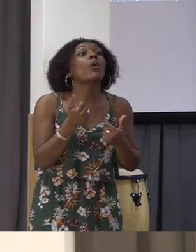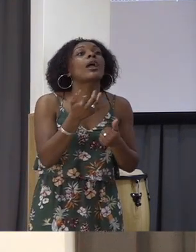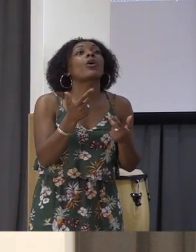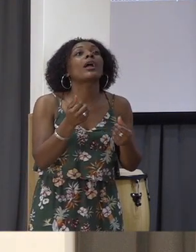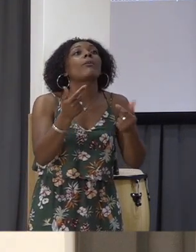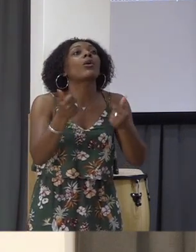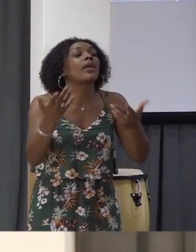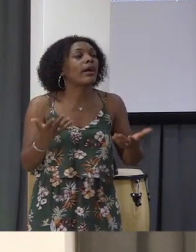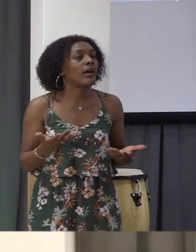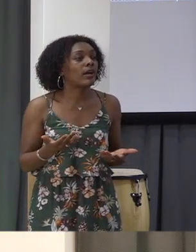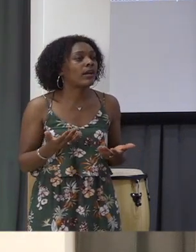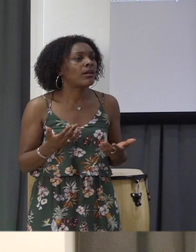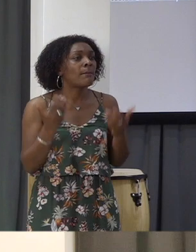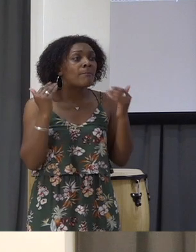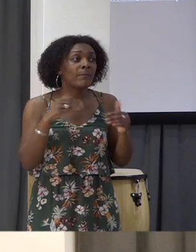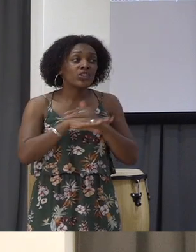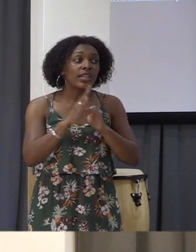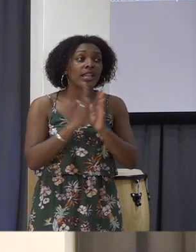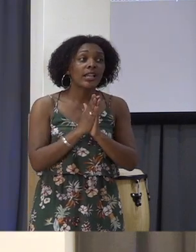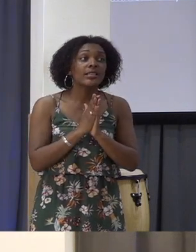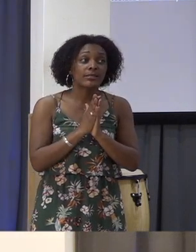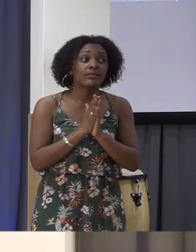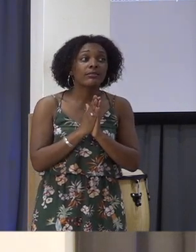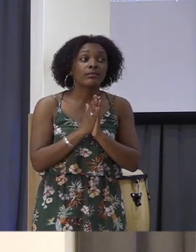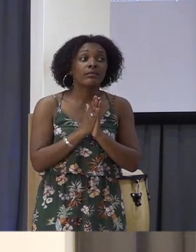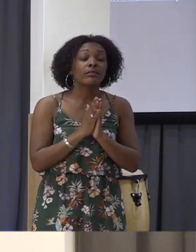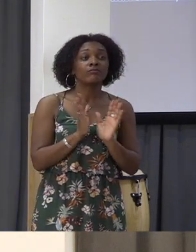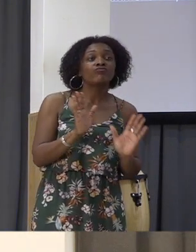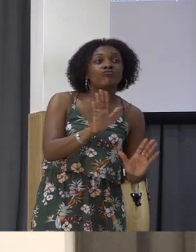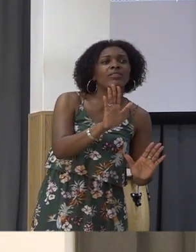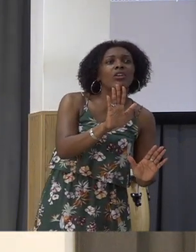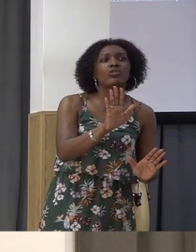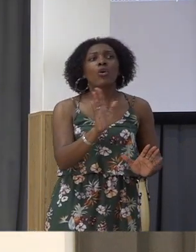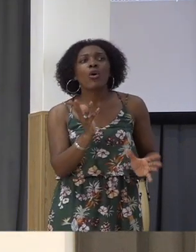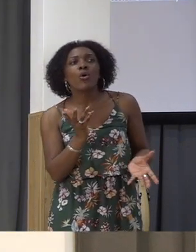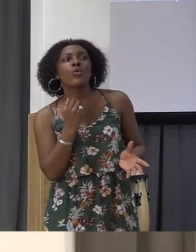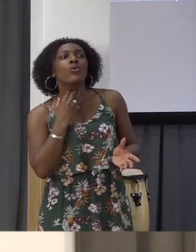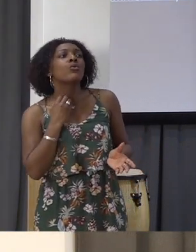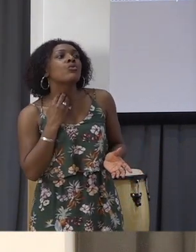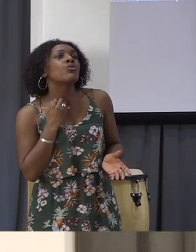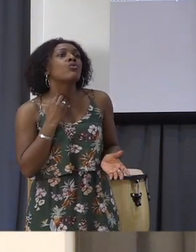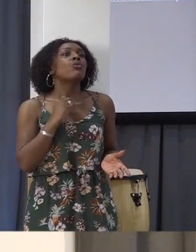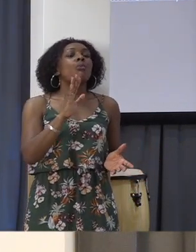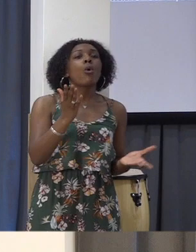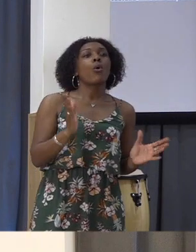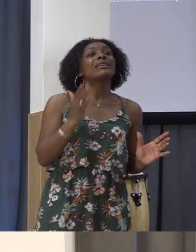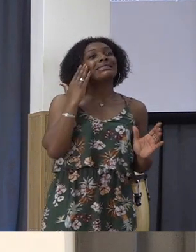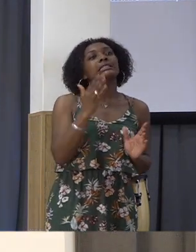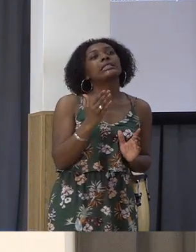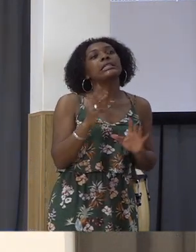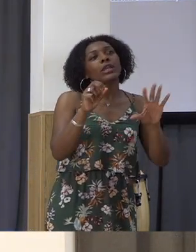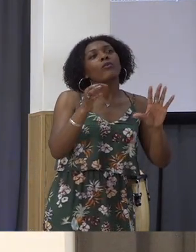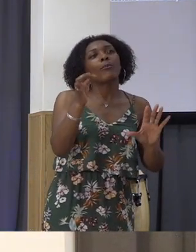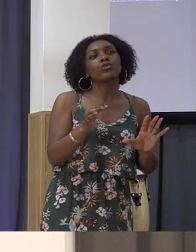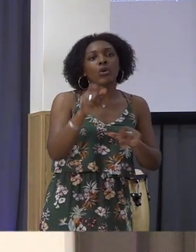parfois, même dans l'Église, nous puissions prendre des décisions en disant, voici, s'il y a